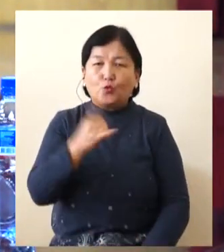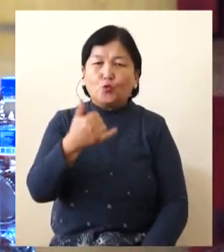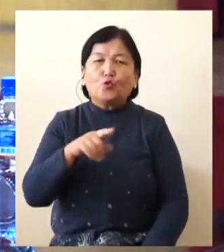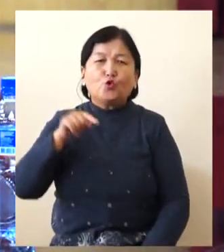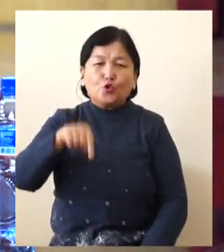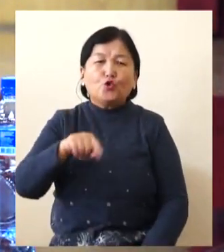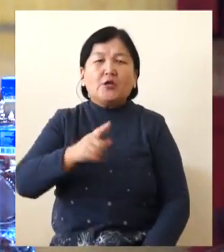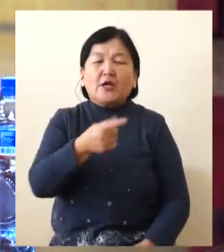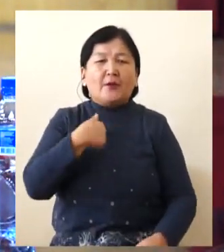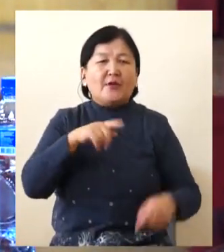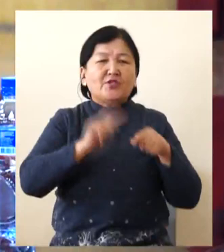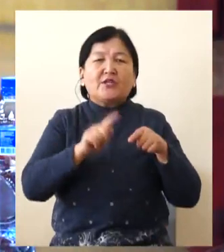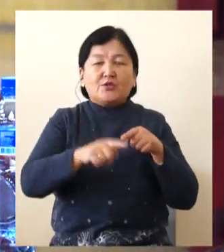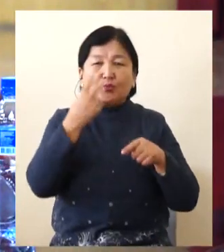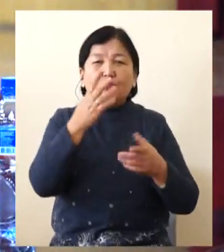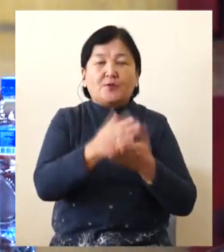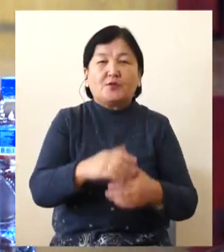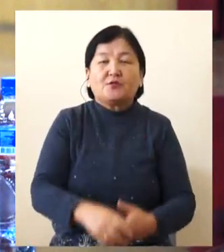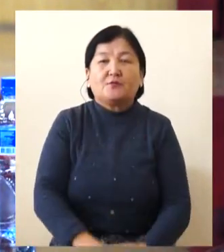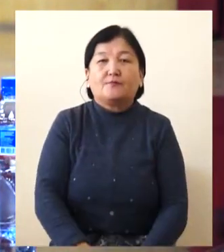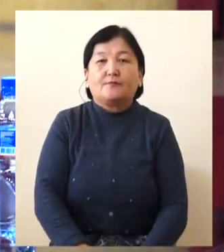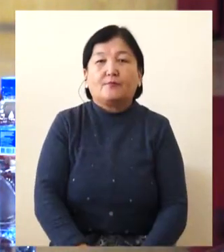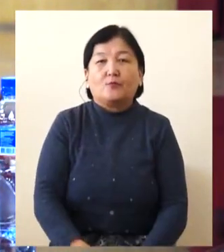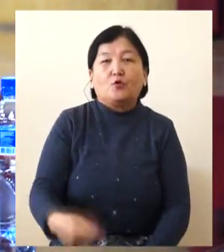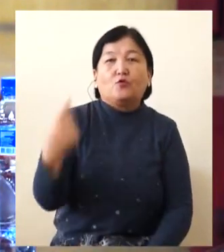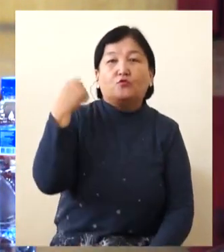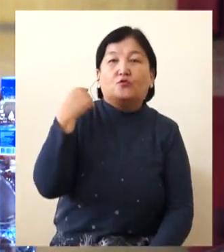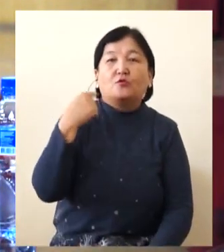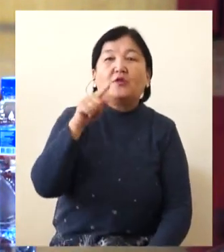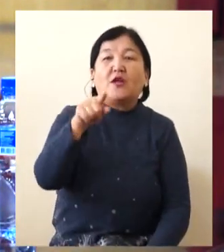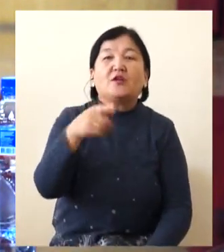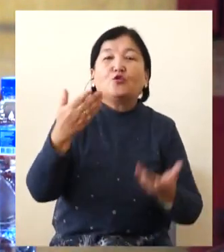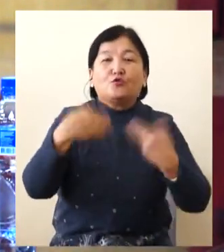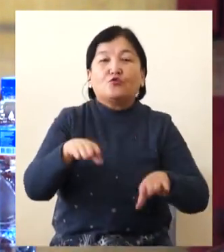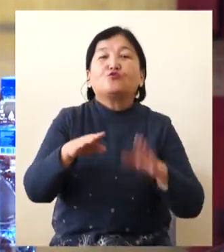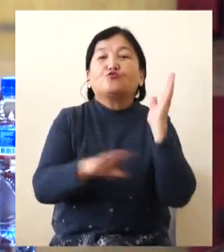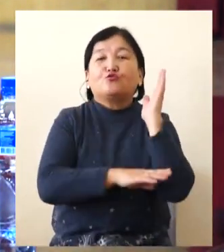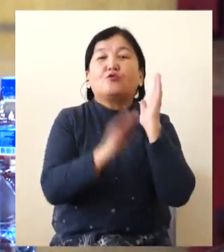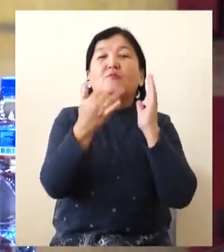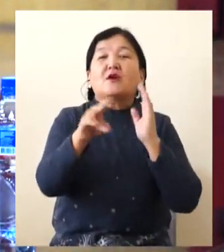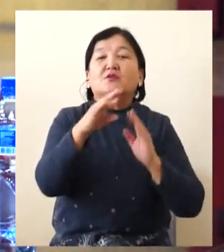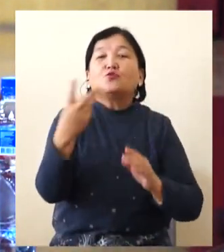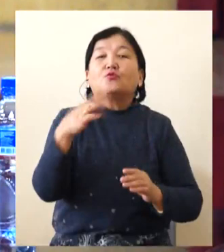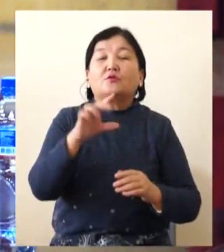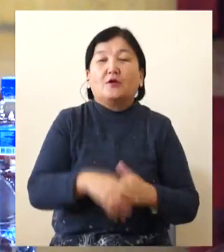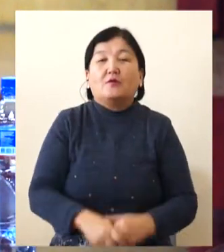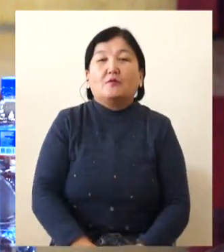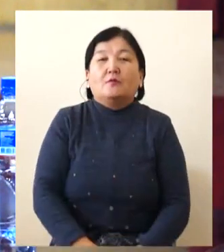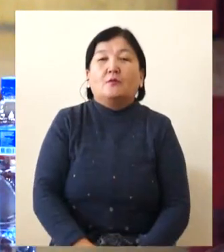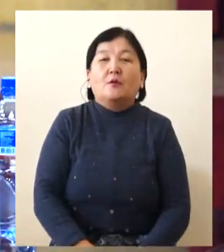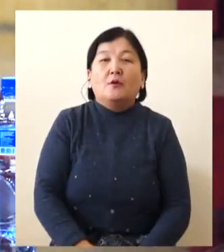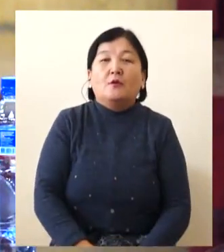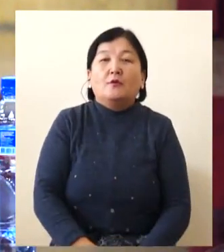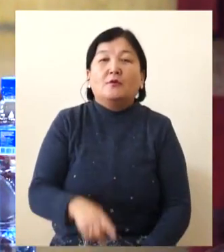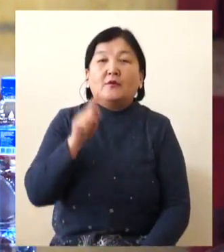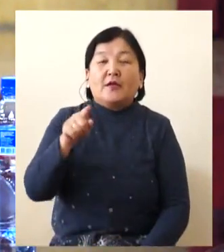Хүч яг надад нэг өдөр ингэ шалгаж байгаа гэхгүй юу? Тэгсэн чинь нэг өдөр хүч өдөр таны төрсөн өдөр байсаа. Тэгээд би таныг тэмдэглэсэн